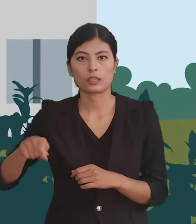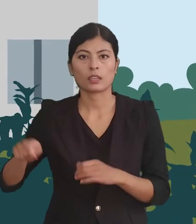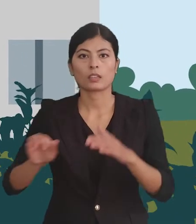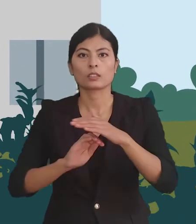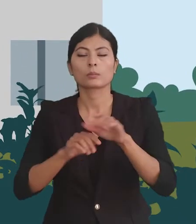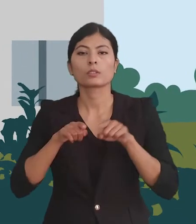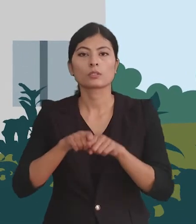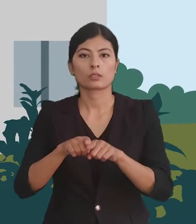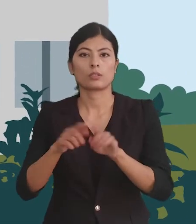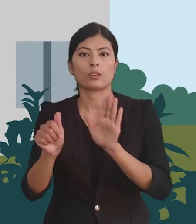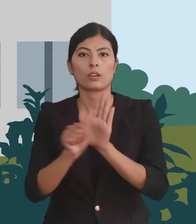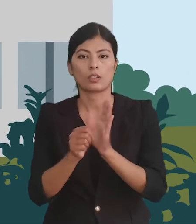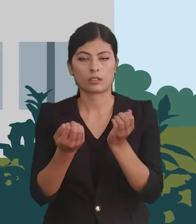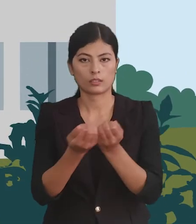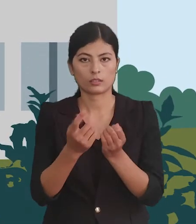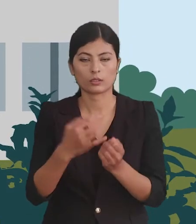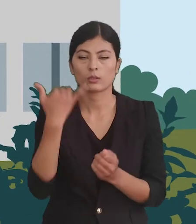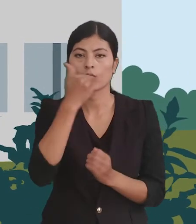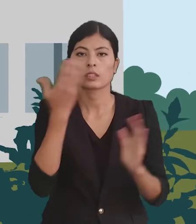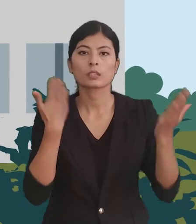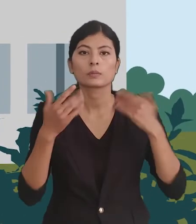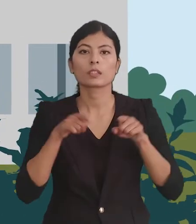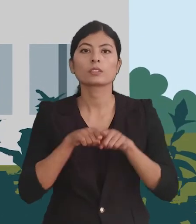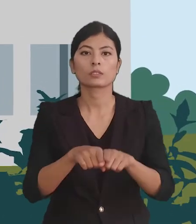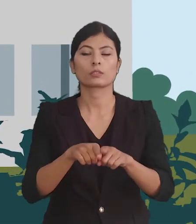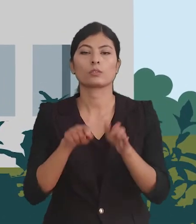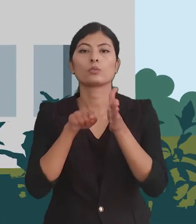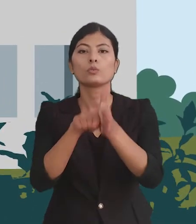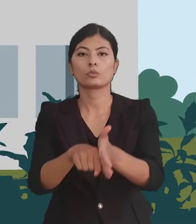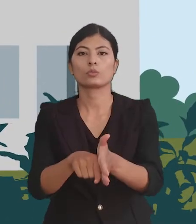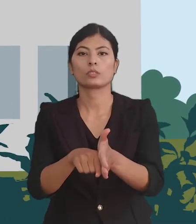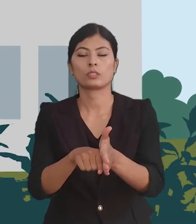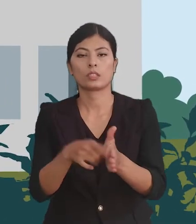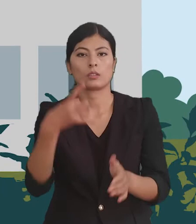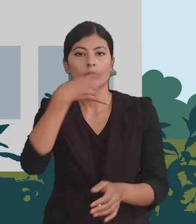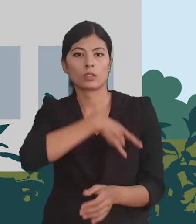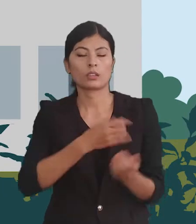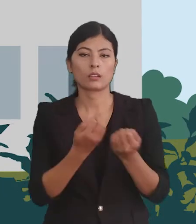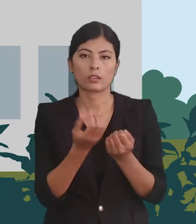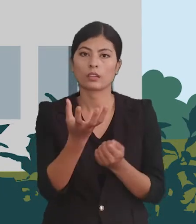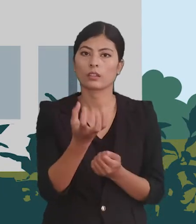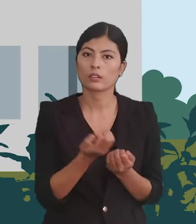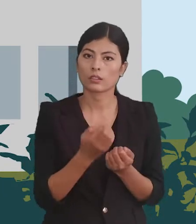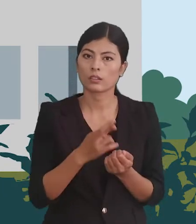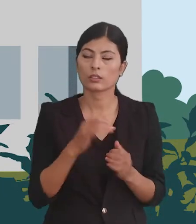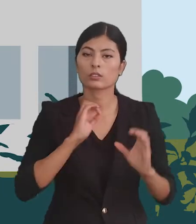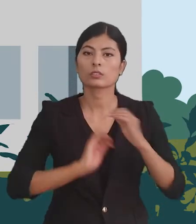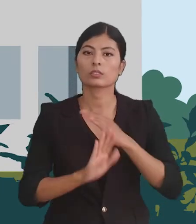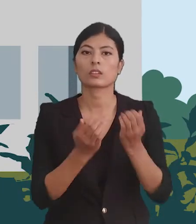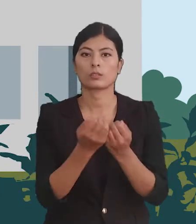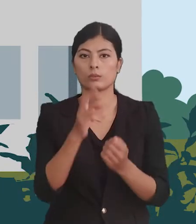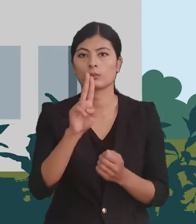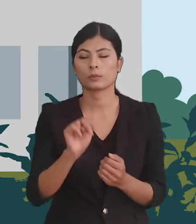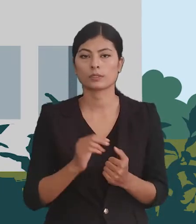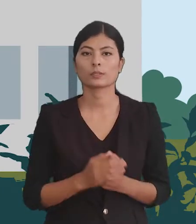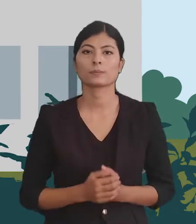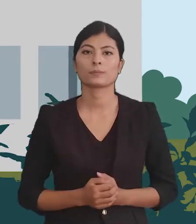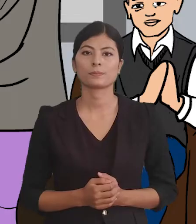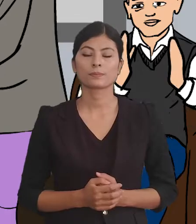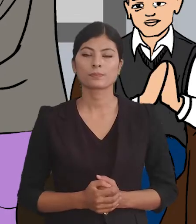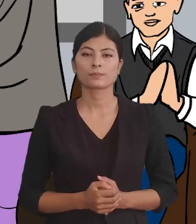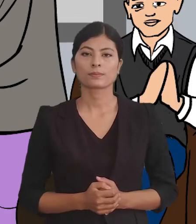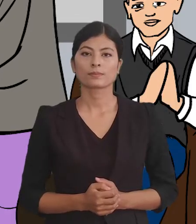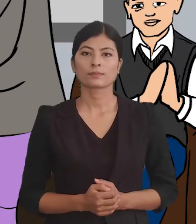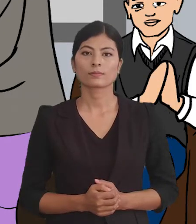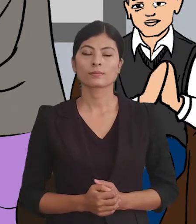समिति समक्ष पड़ल लैंगिक हिंसा संबंधी उजूरी के पीड़ित समेत लाभान्वित होए के जैसन लैंगिक हिंसा निवारण कोष के